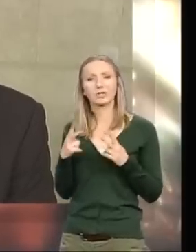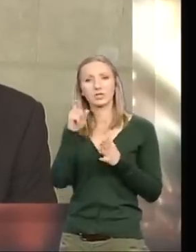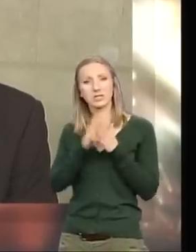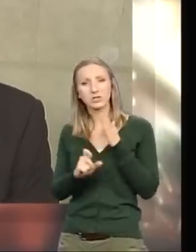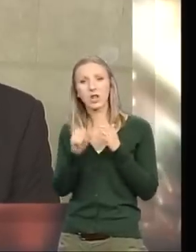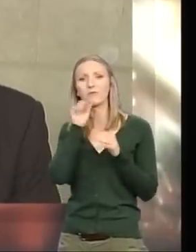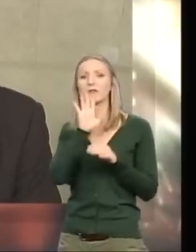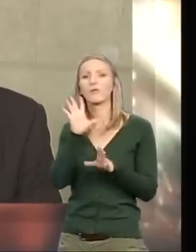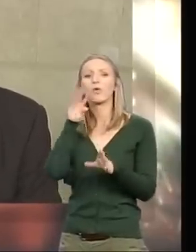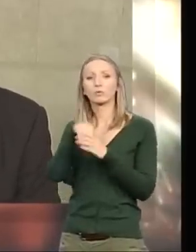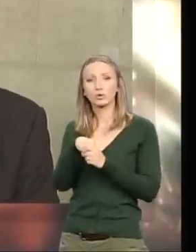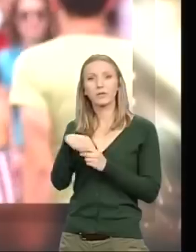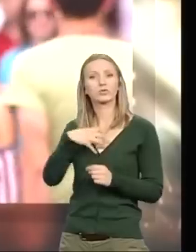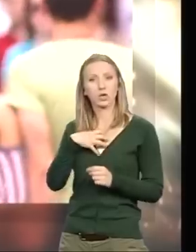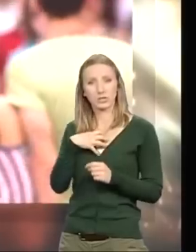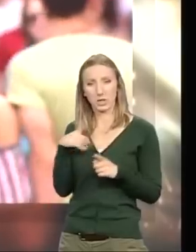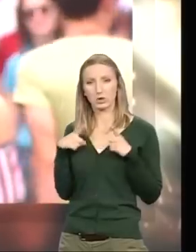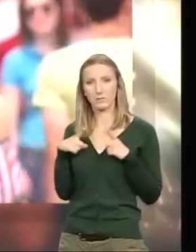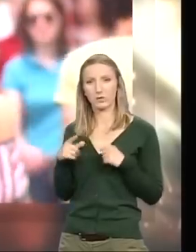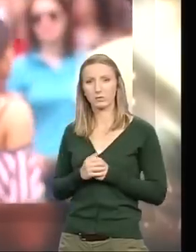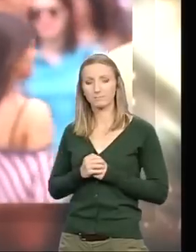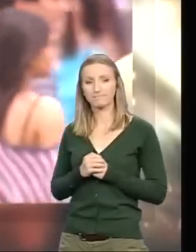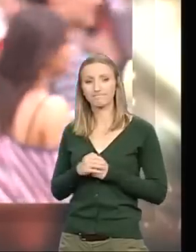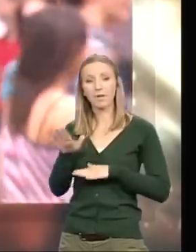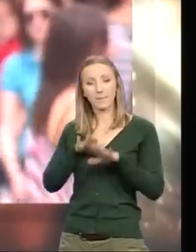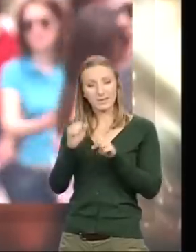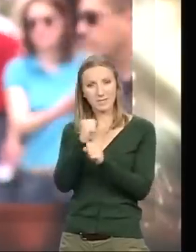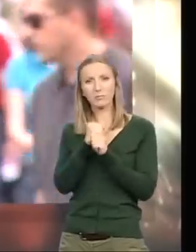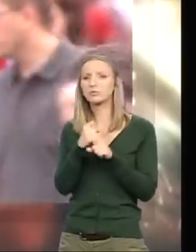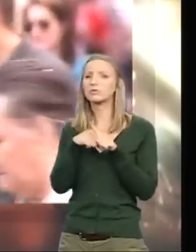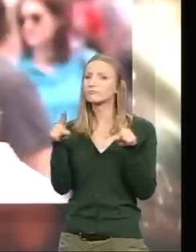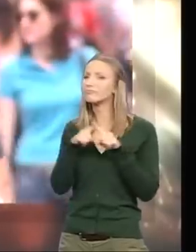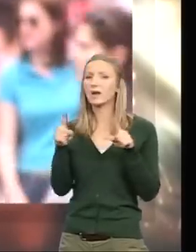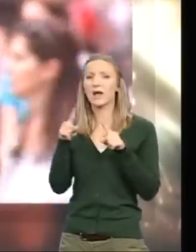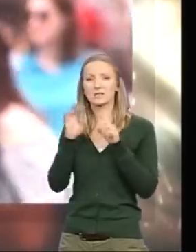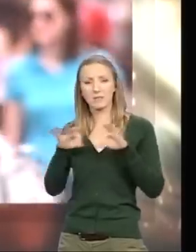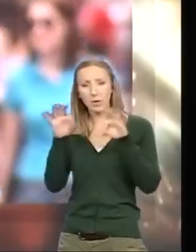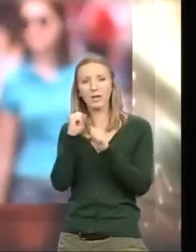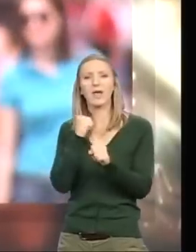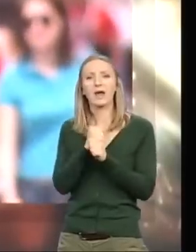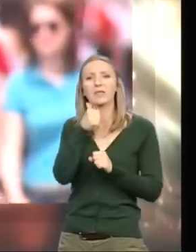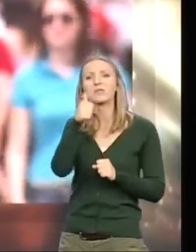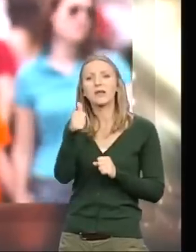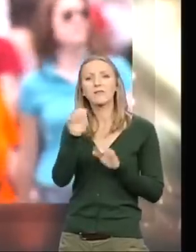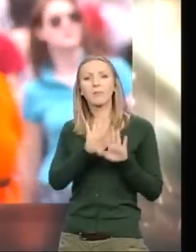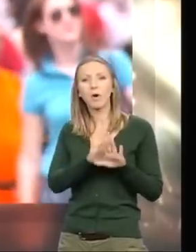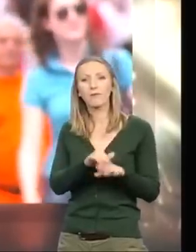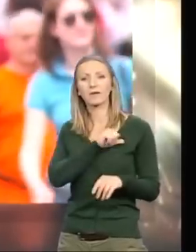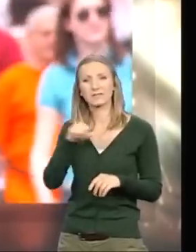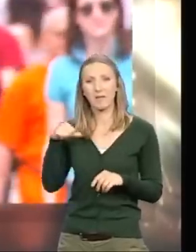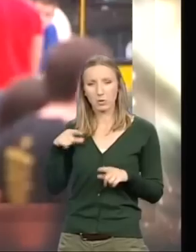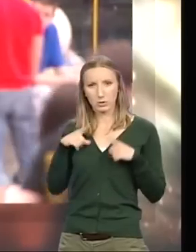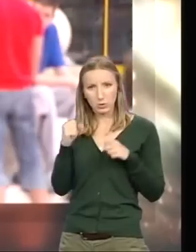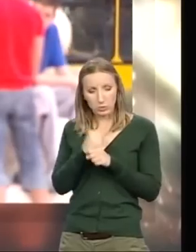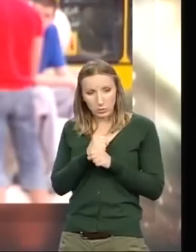i za njihovo uključivanje u socijalni život. Ministarstvo podržava i mnoge druge projekte, radove dnevnih boravaka, samostalno stanovanje,